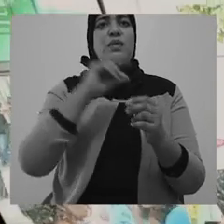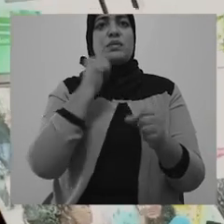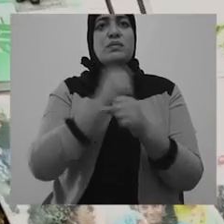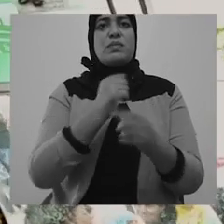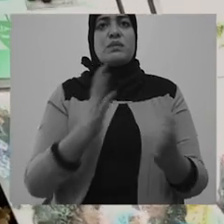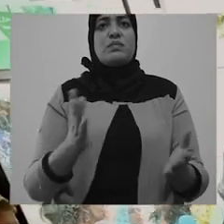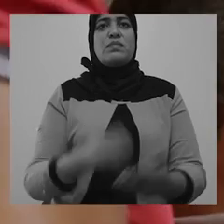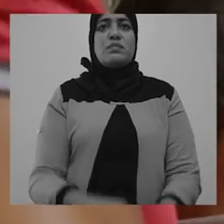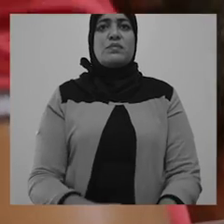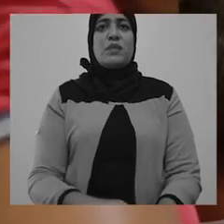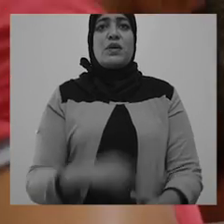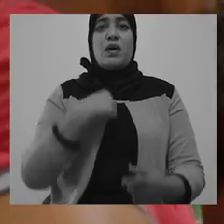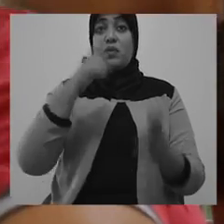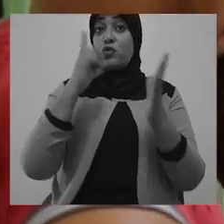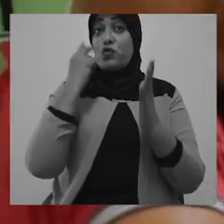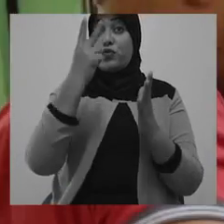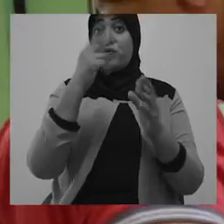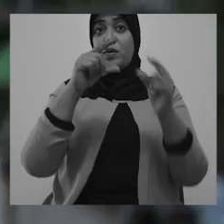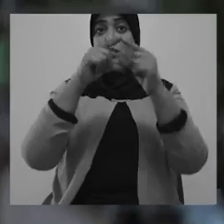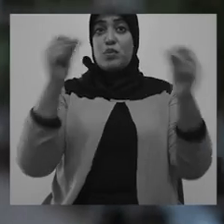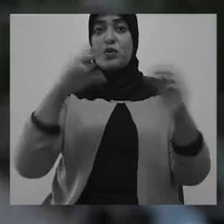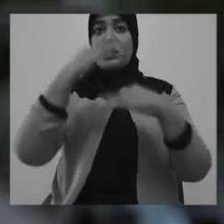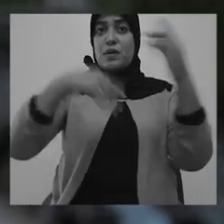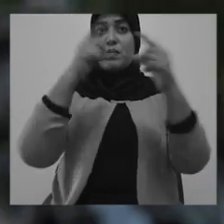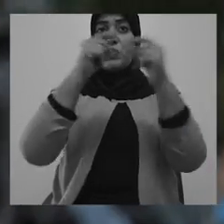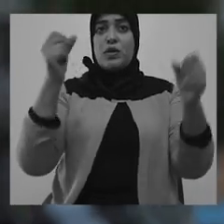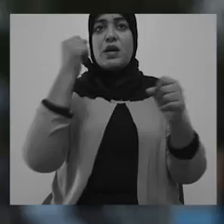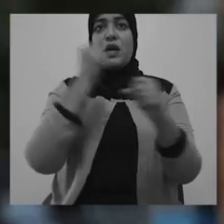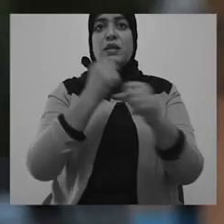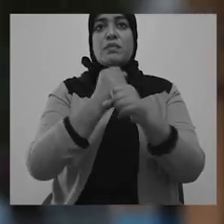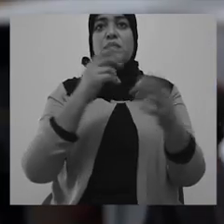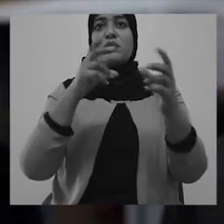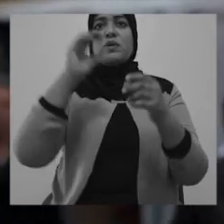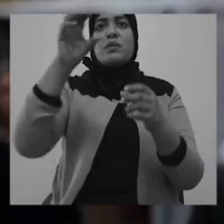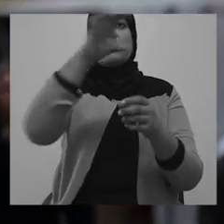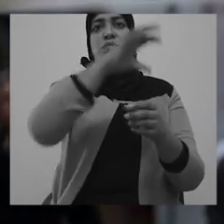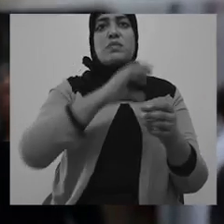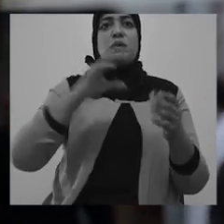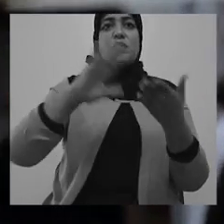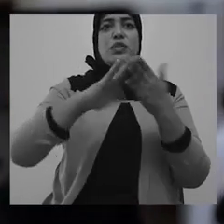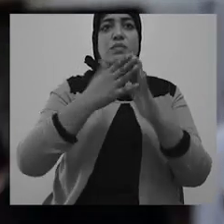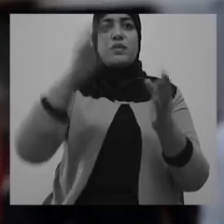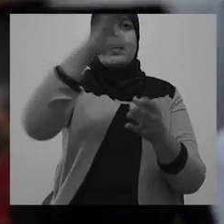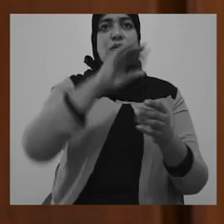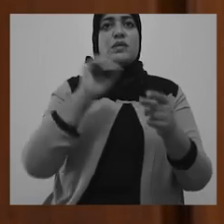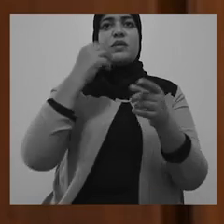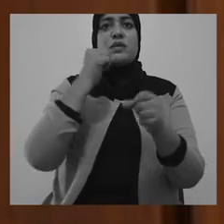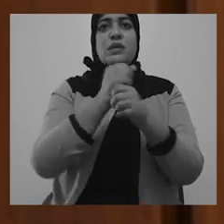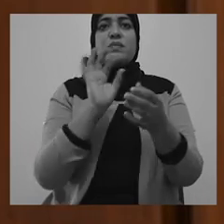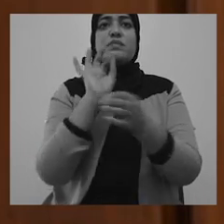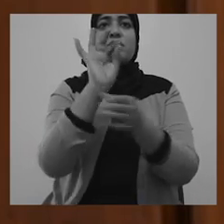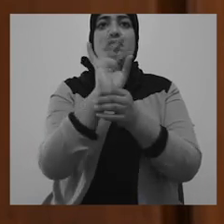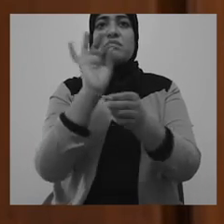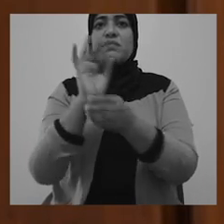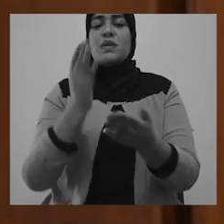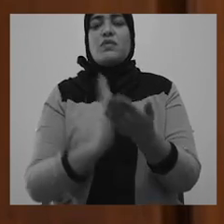pour assurer la suite du plaidoyer. Chaque projet capitalise les résultats du projet qui vient et évidemment le